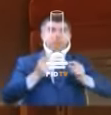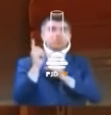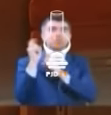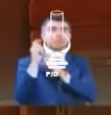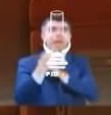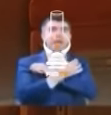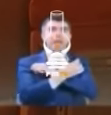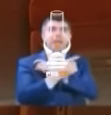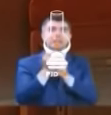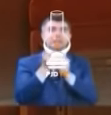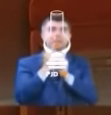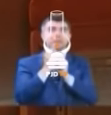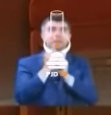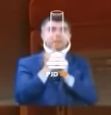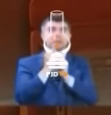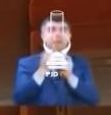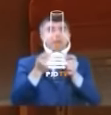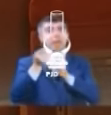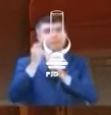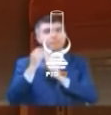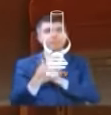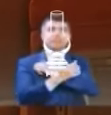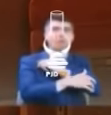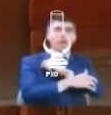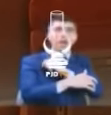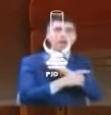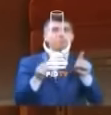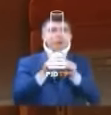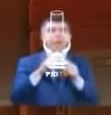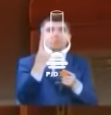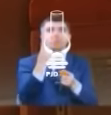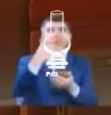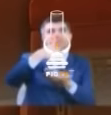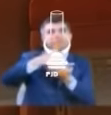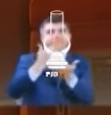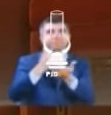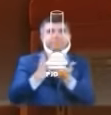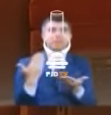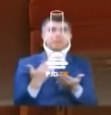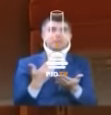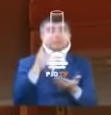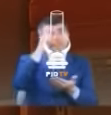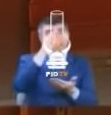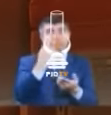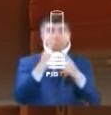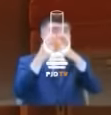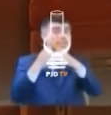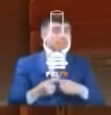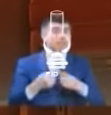اللي قديناها، الان حنا غنمشيو من اسفي للصويره، وهذا الشيء ما يمكنش يدار يعني في ظرف وجيز، انتم ما عرفتوا الحاله اللي كانت عليها